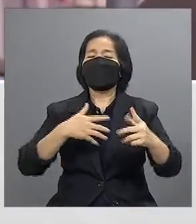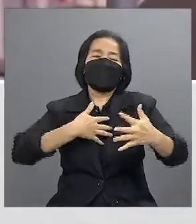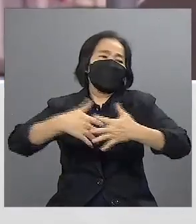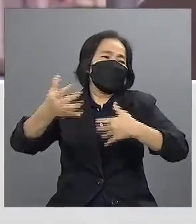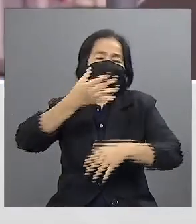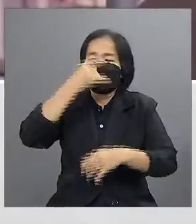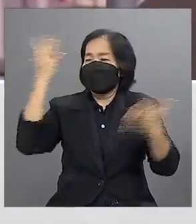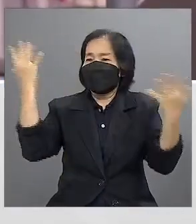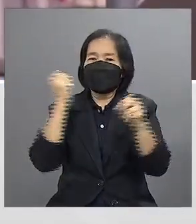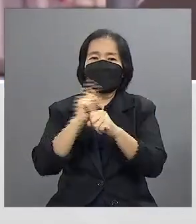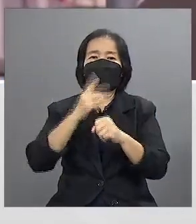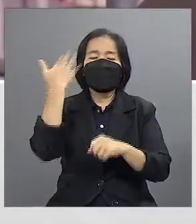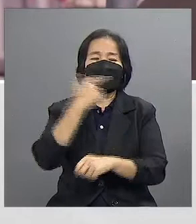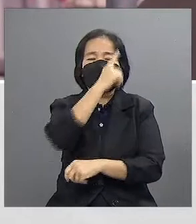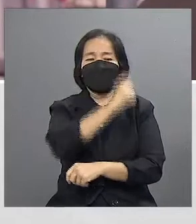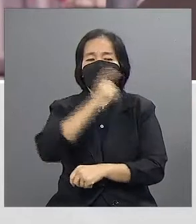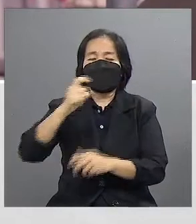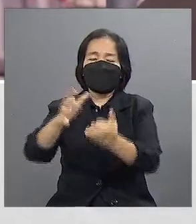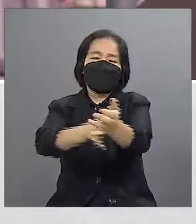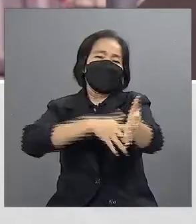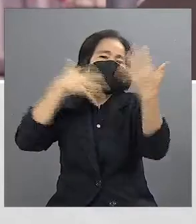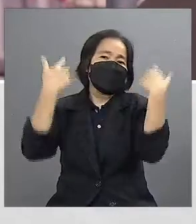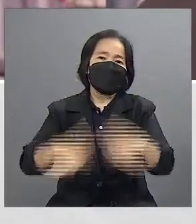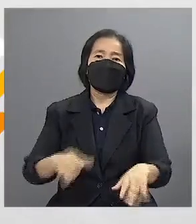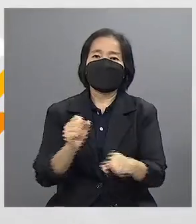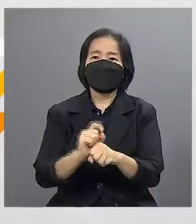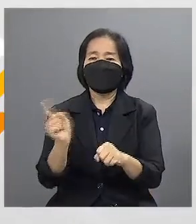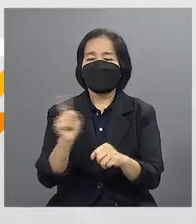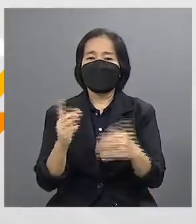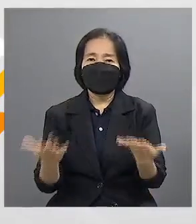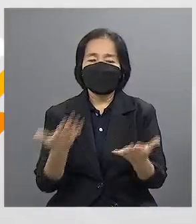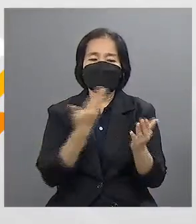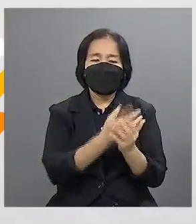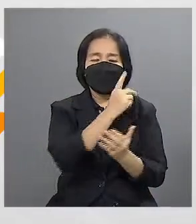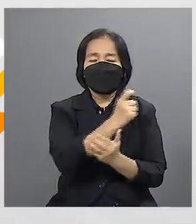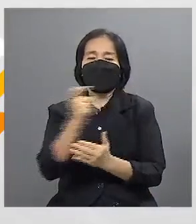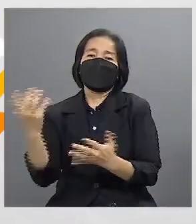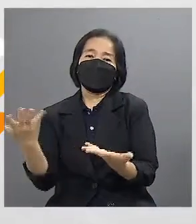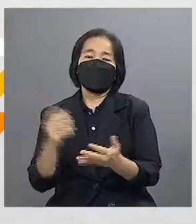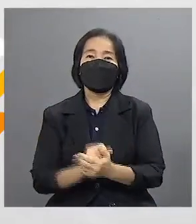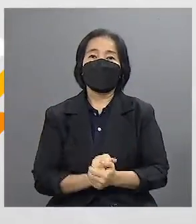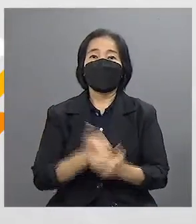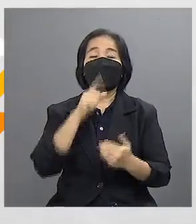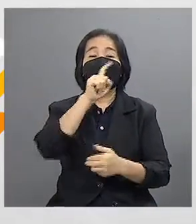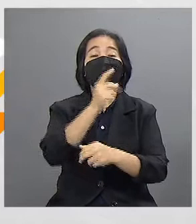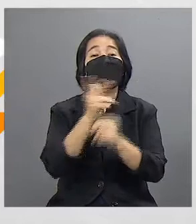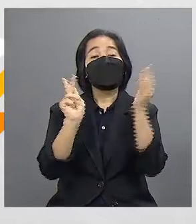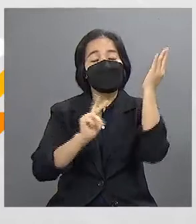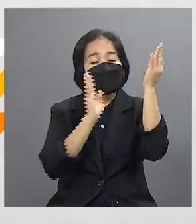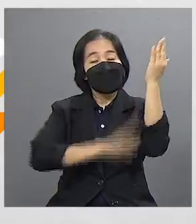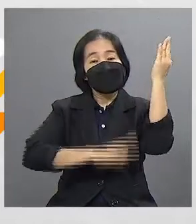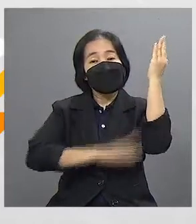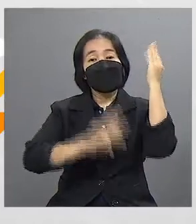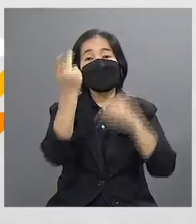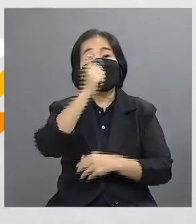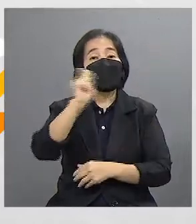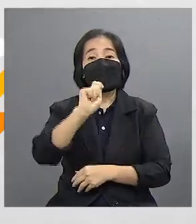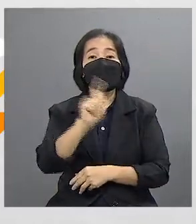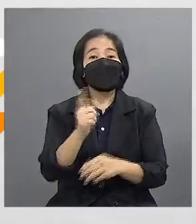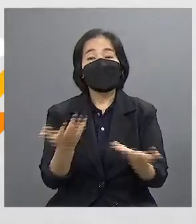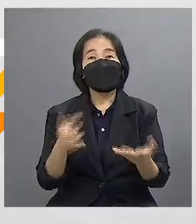บ